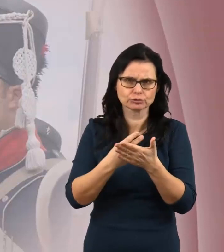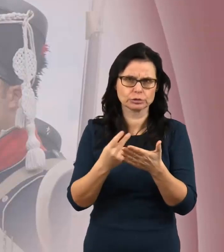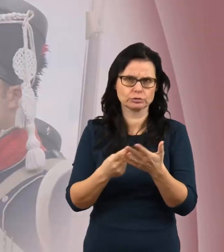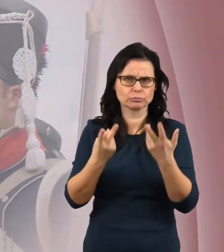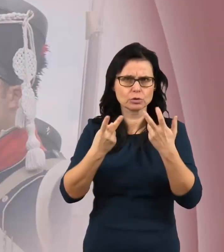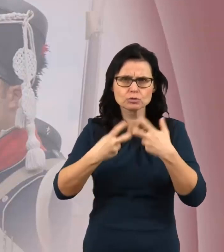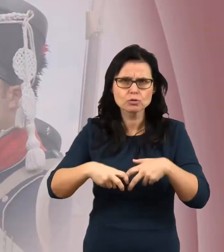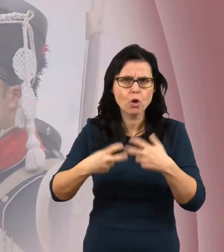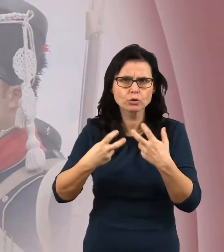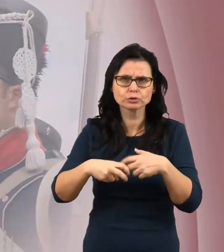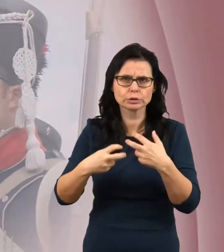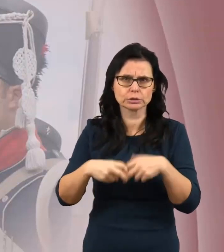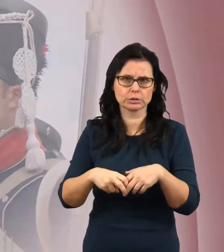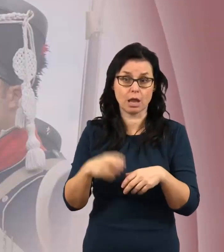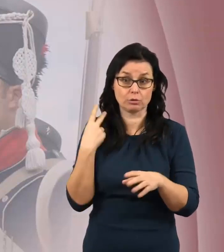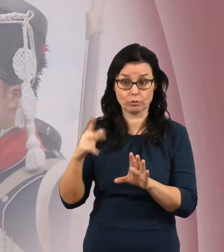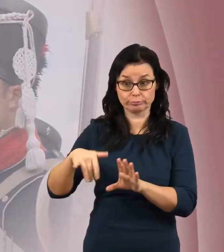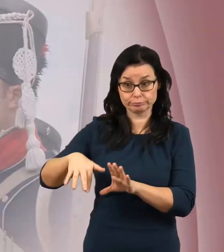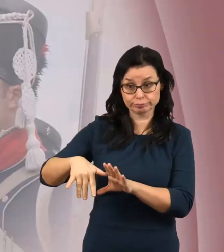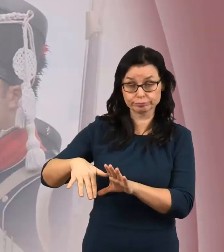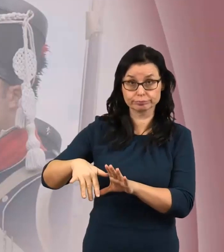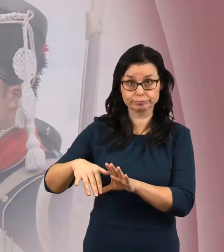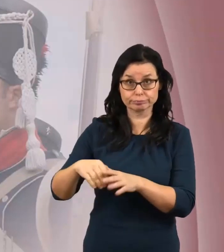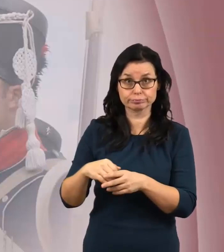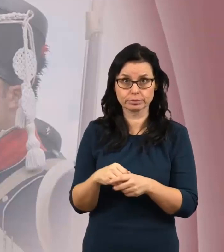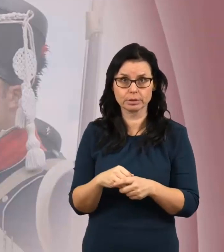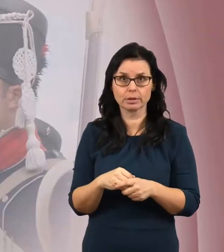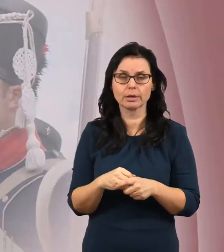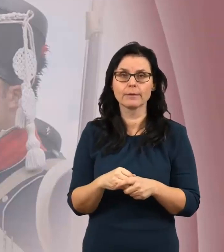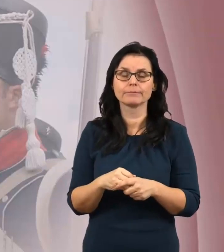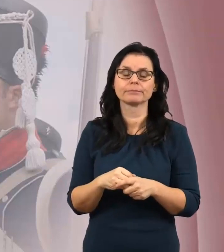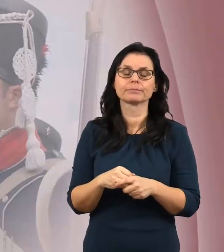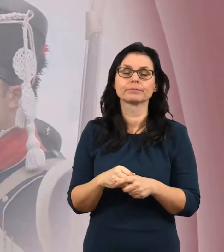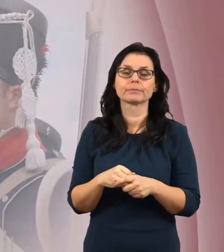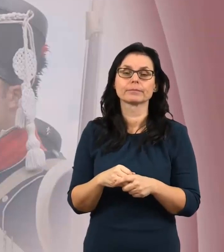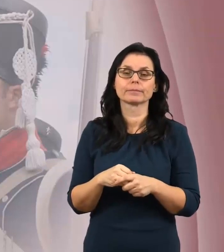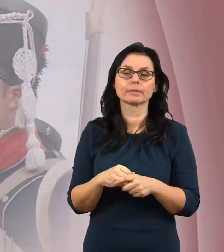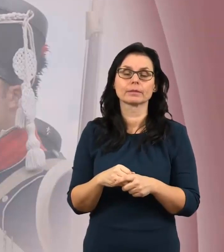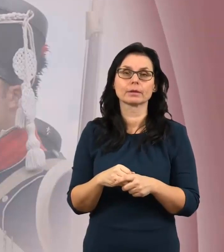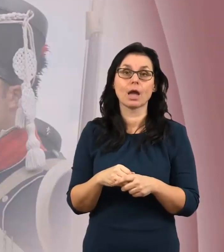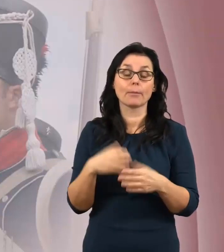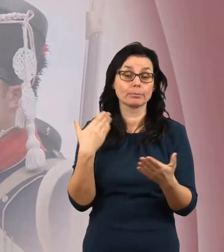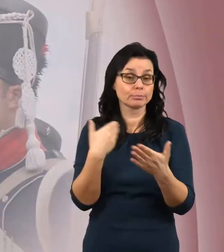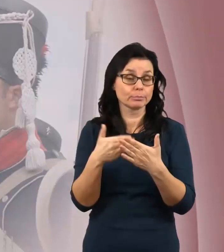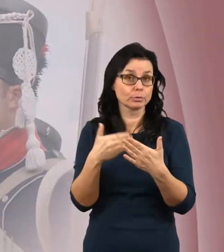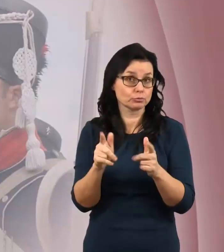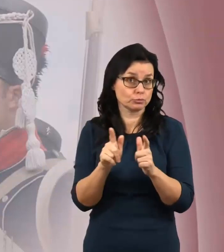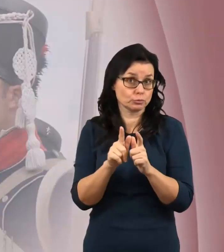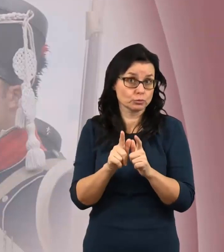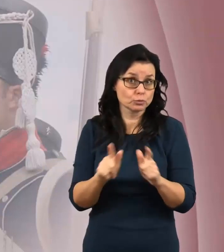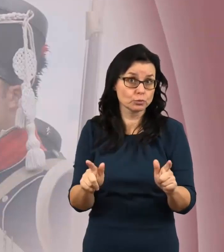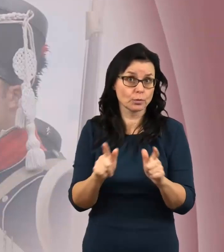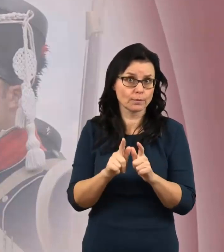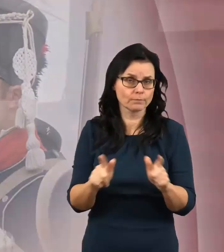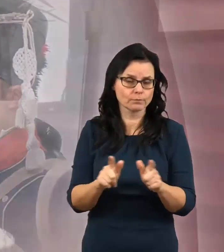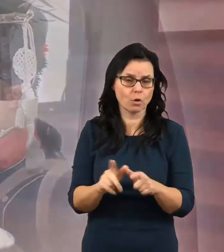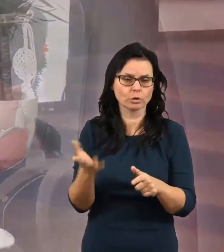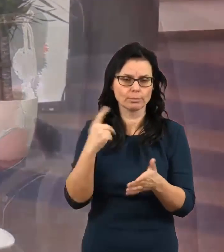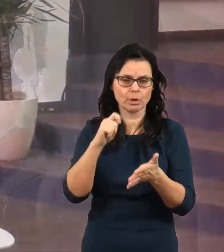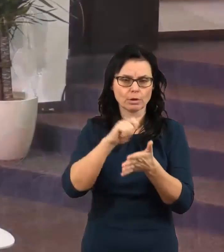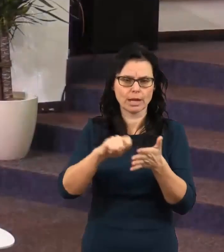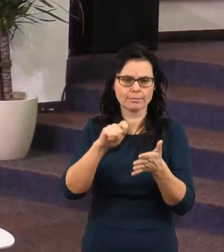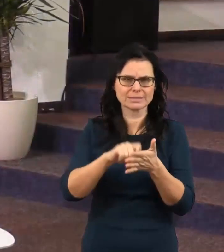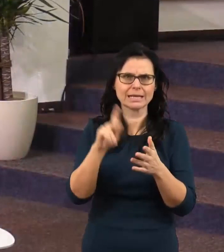účastníky toho, té expedice, protože tam byly popsány